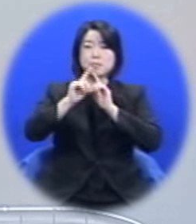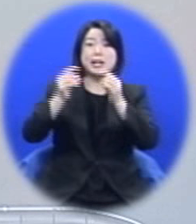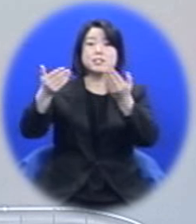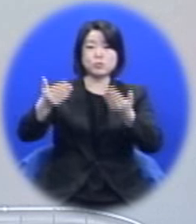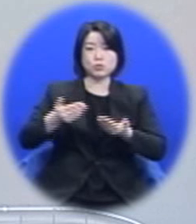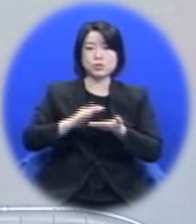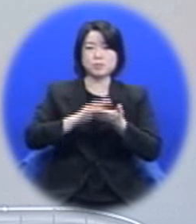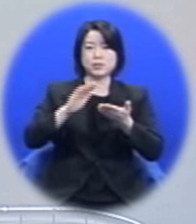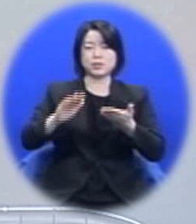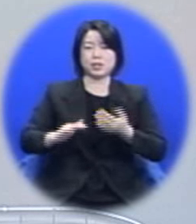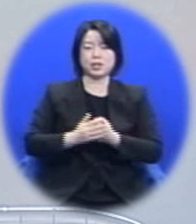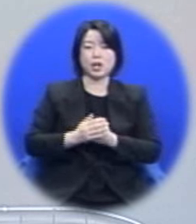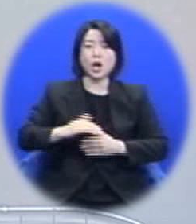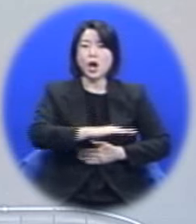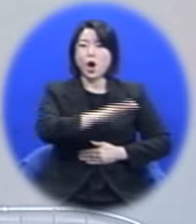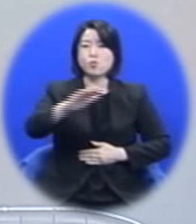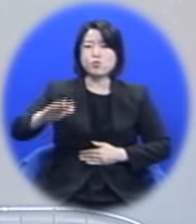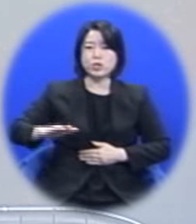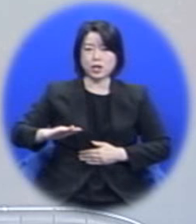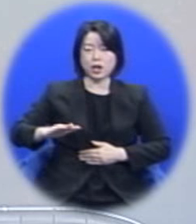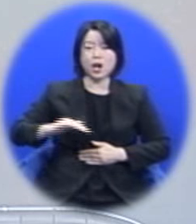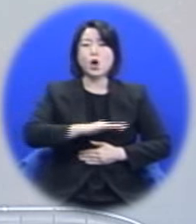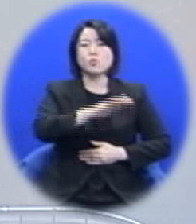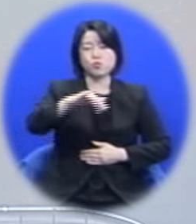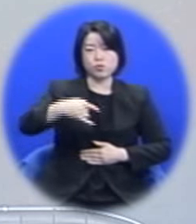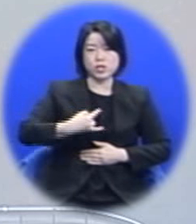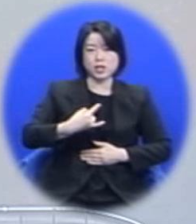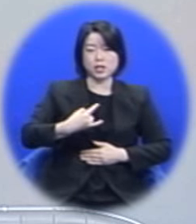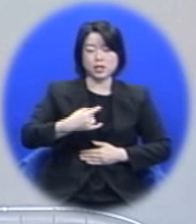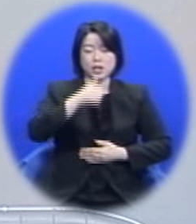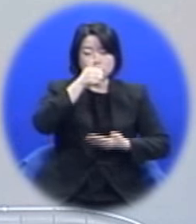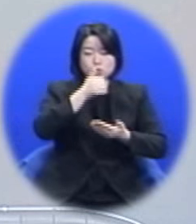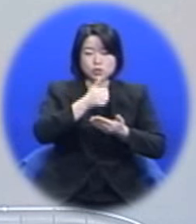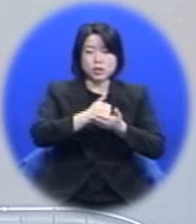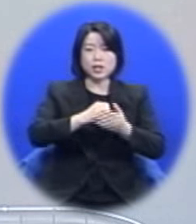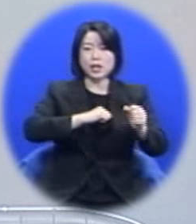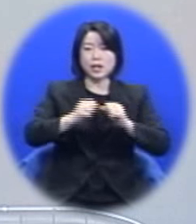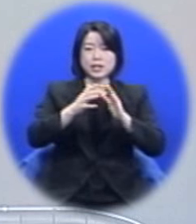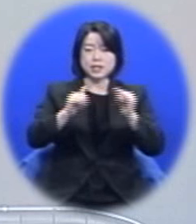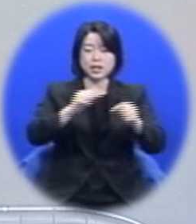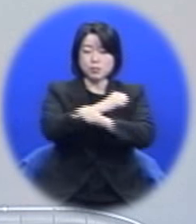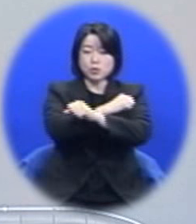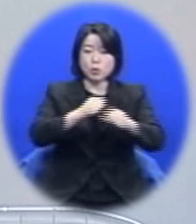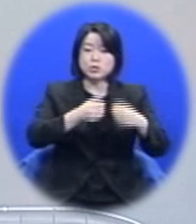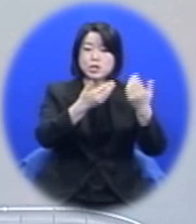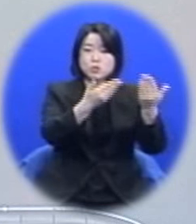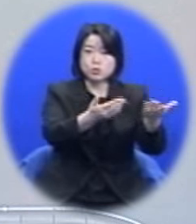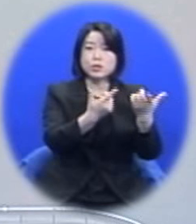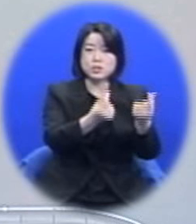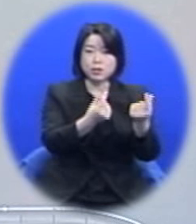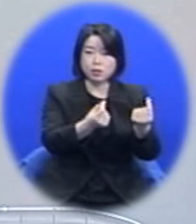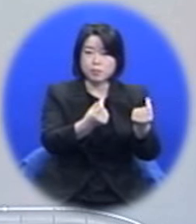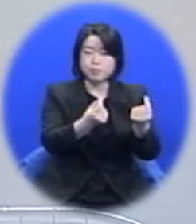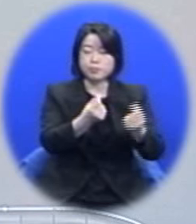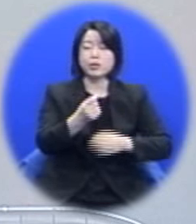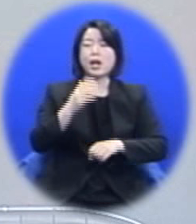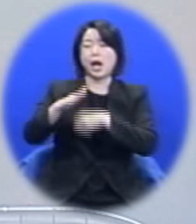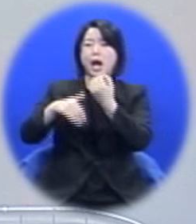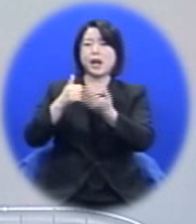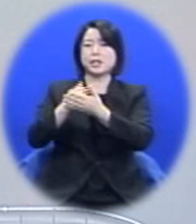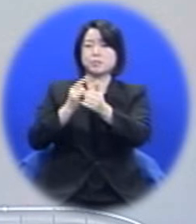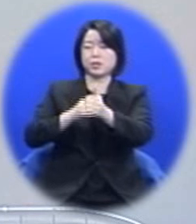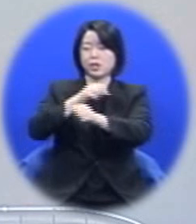말씀하십니다. 우리가 우리에게 죄 지은 자를 사하여 준 것 같이 그렇게 하나님께 용서를 구하라는